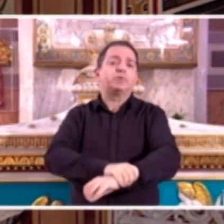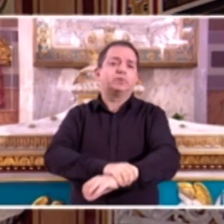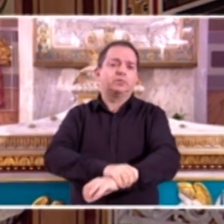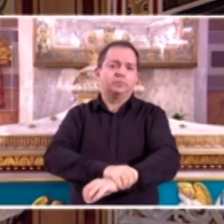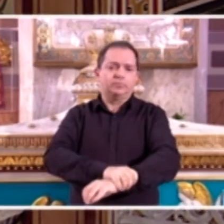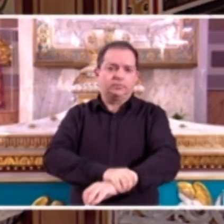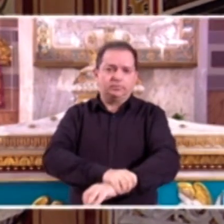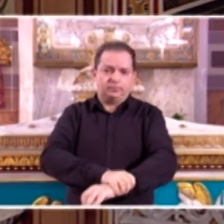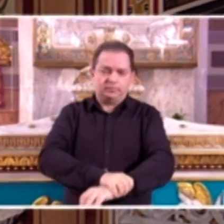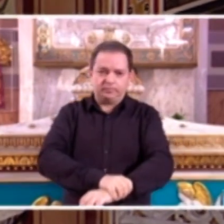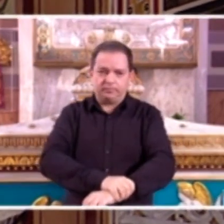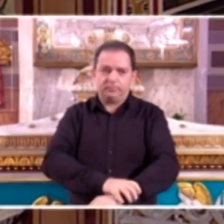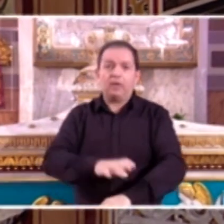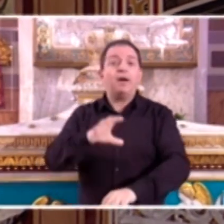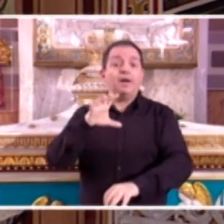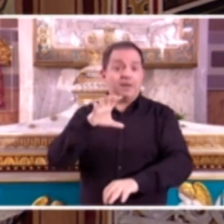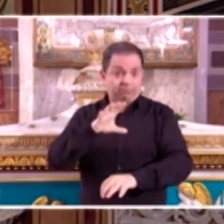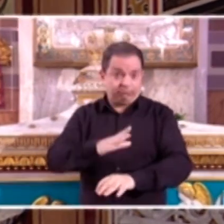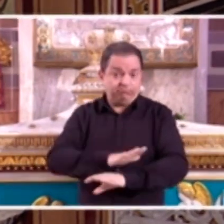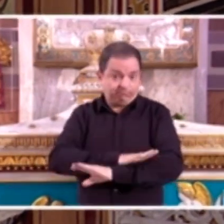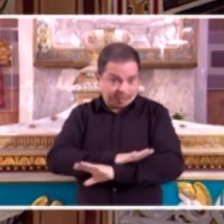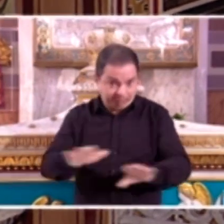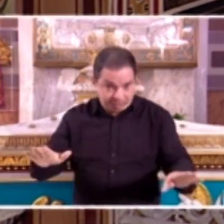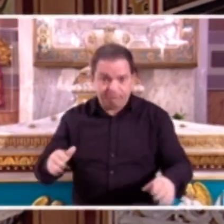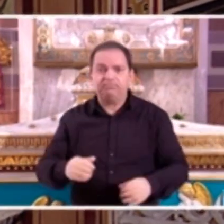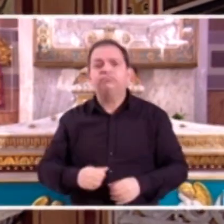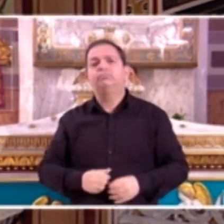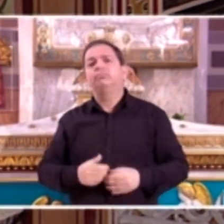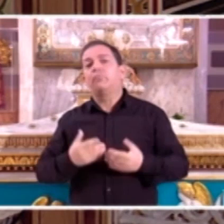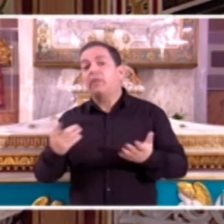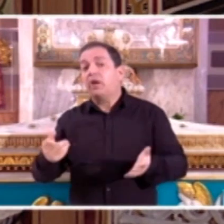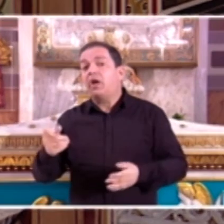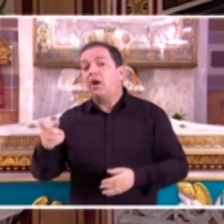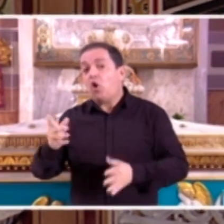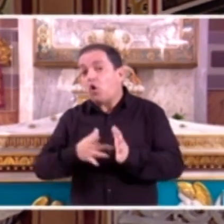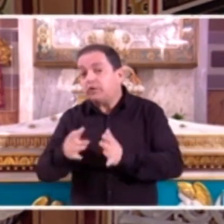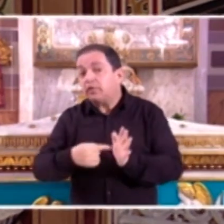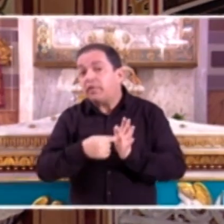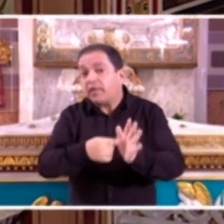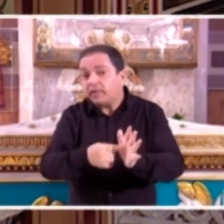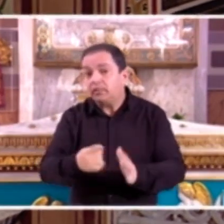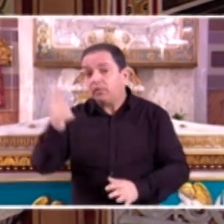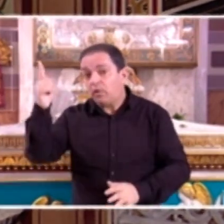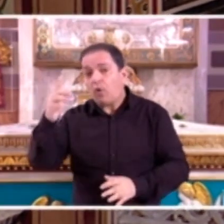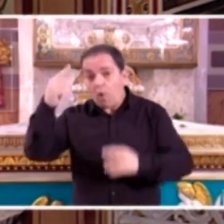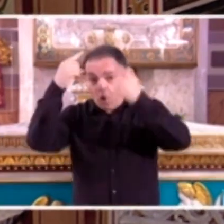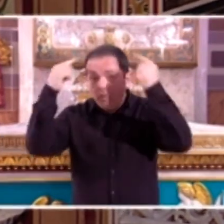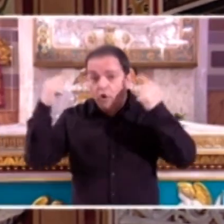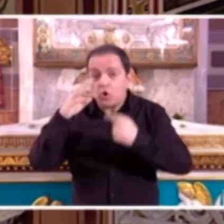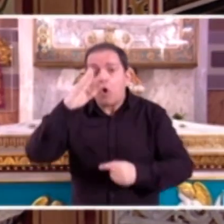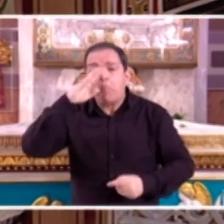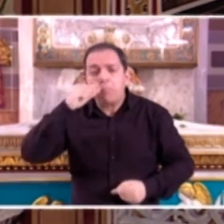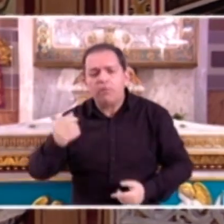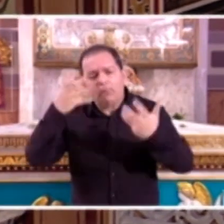προβάλλοντας την άπειρη αγάπη και ευσπλαχνία του Θεού και Πατρός προς